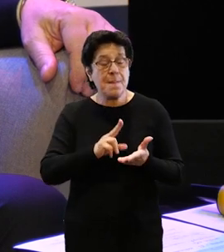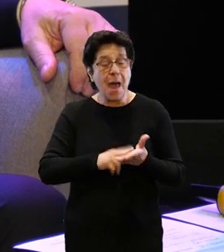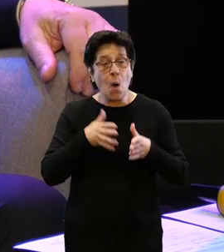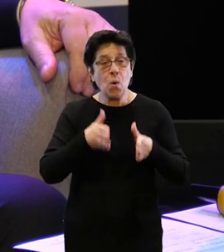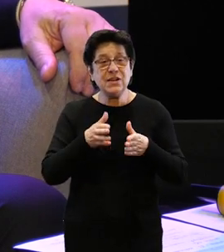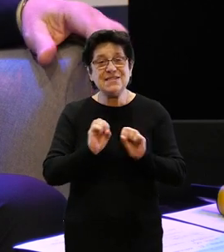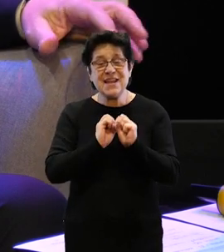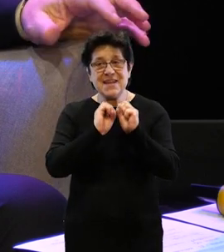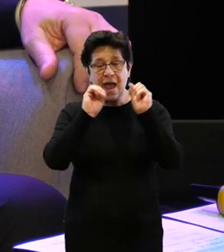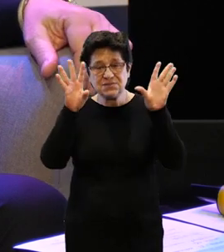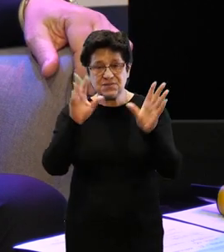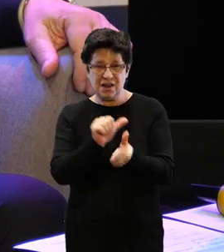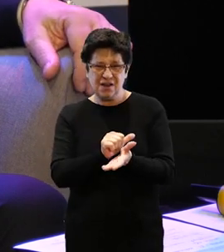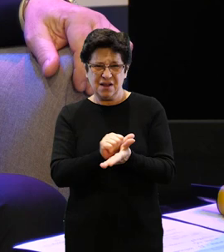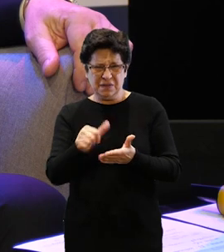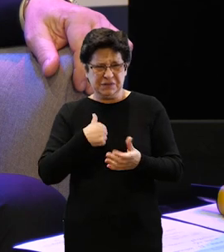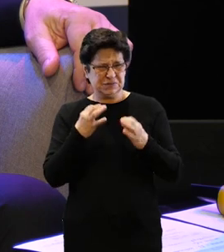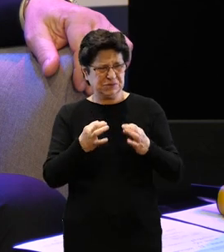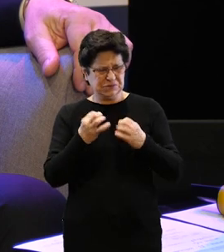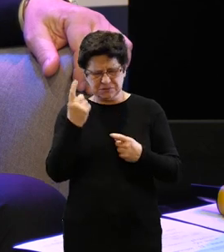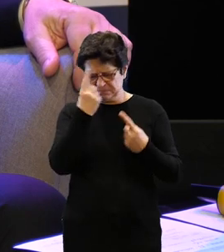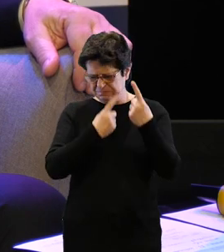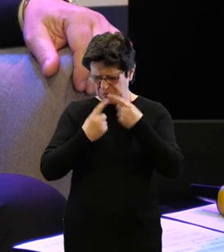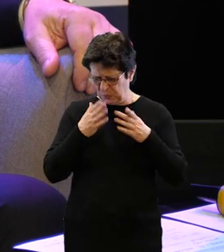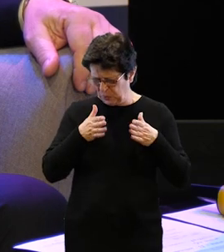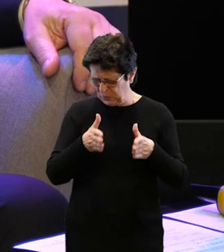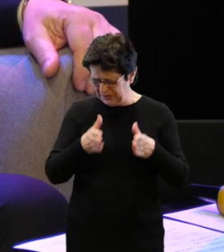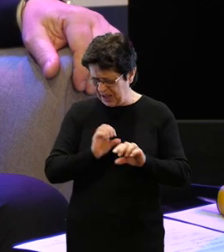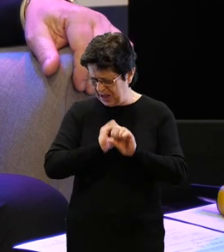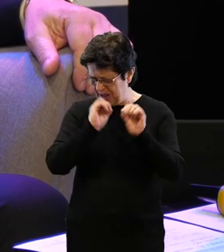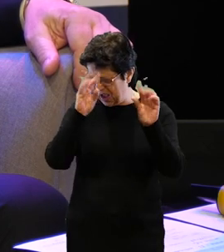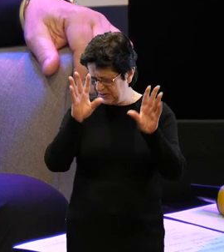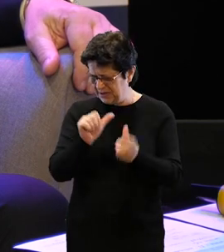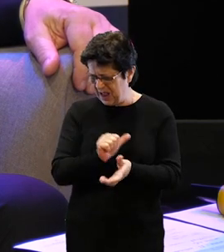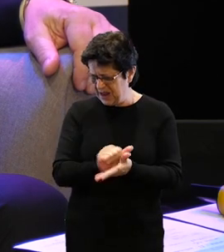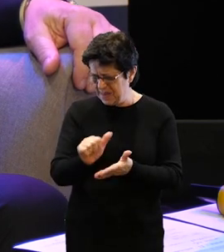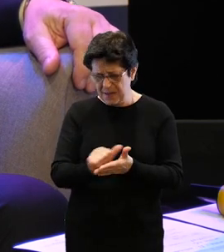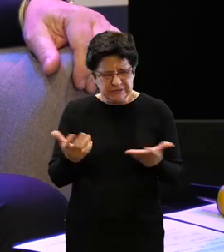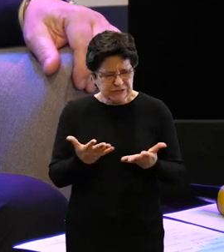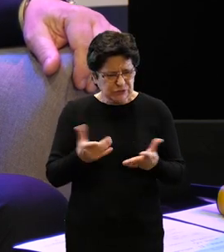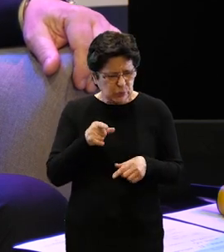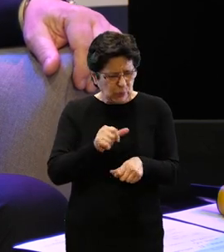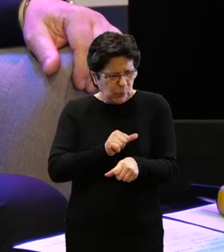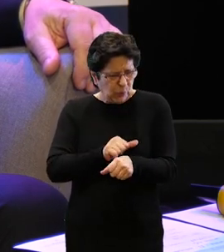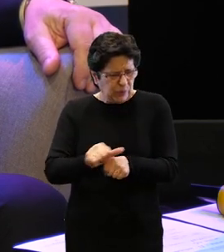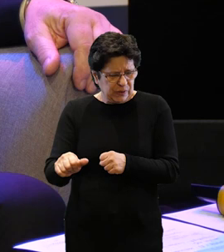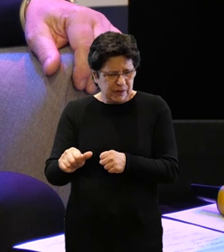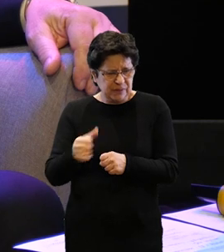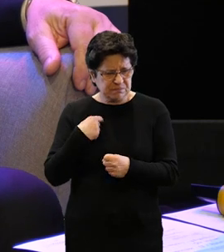11 i ja tak dzisiaj sobie myślę Jasna 11 Przecież to jest w bok od Grunwaldzkiej ale